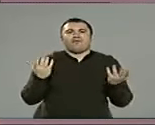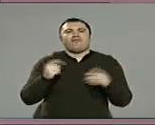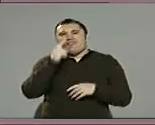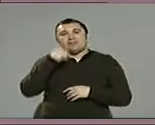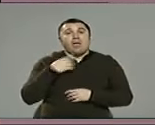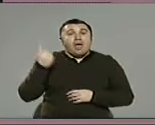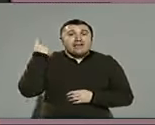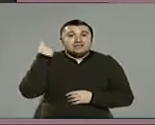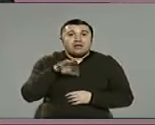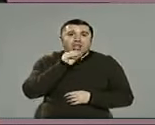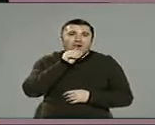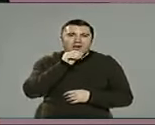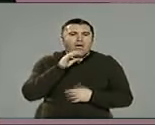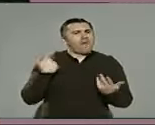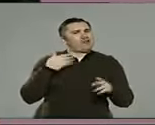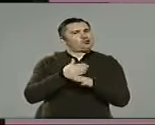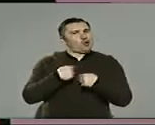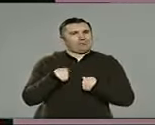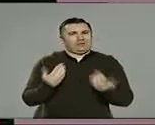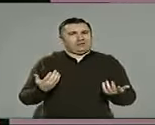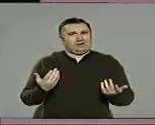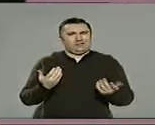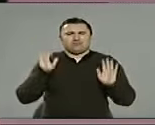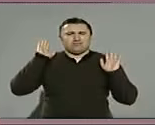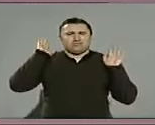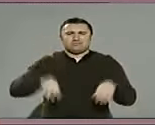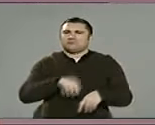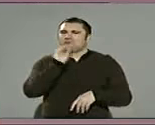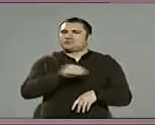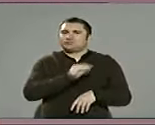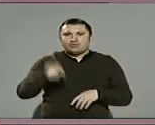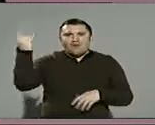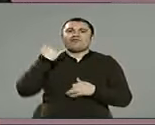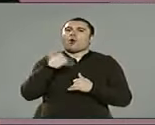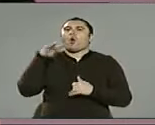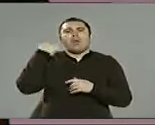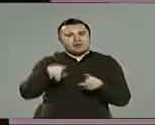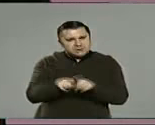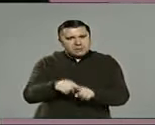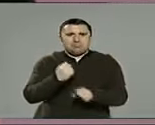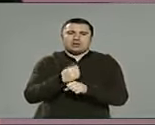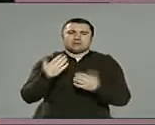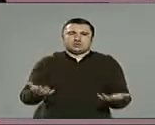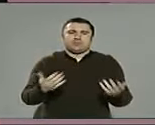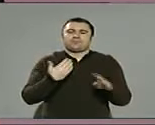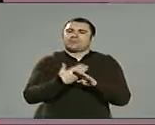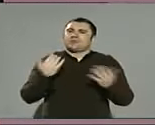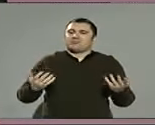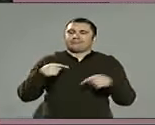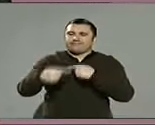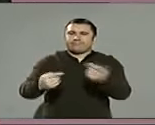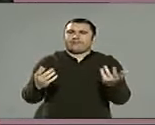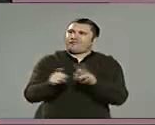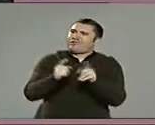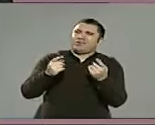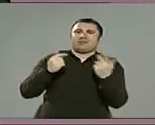gestern. Es ist aber genau dieser Politikstil, der zum Turbolader für Politik- und Demokratieverdrossenheit in Deutschland geworden ist.